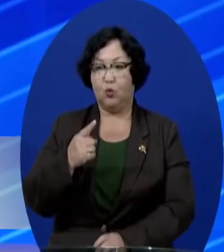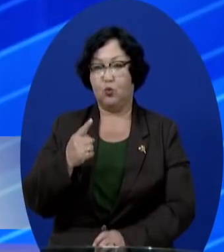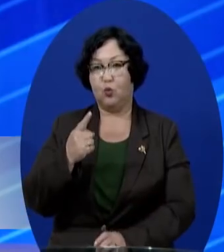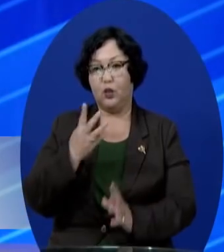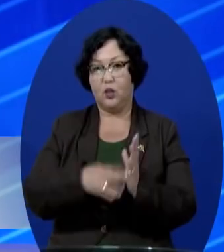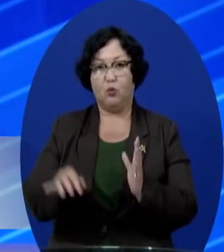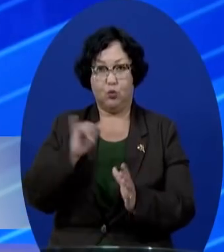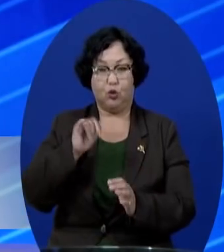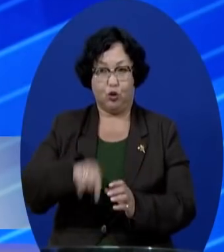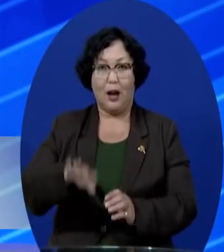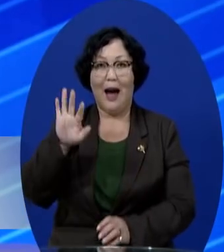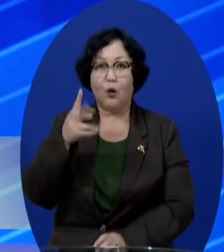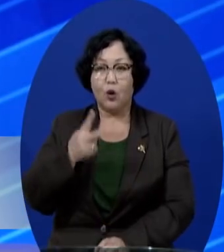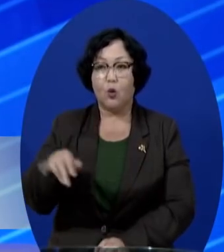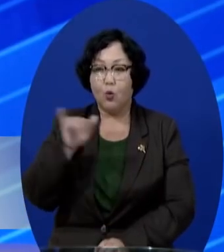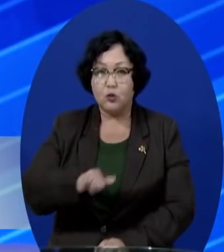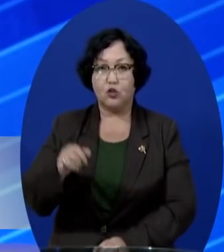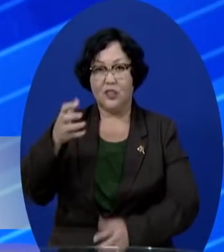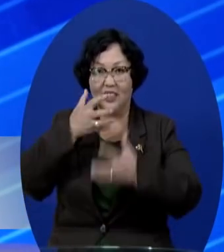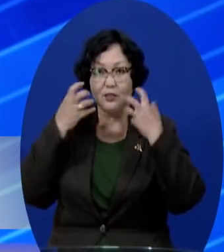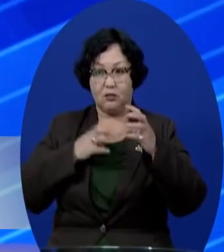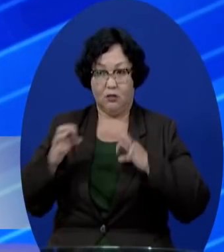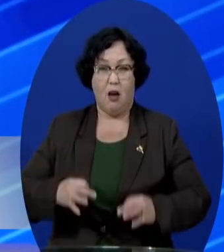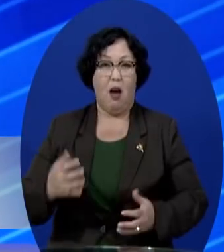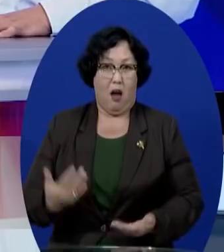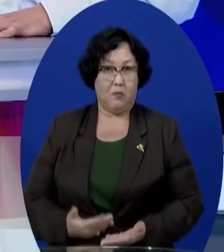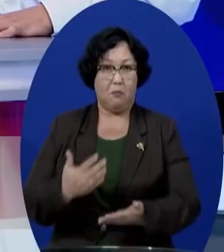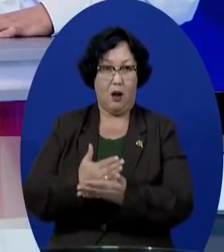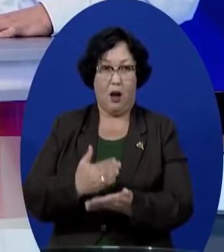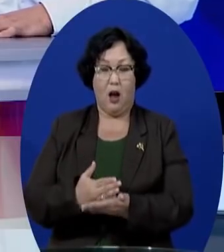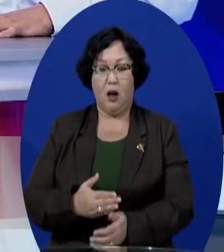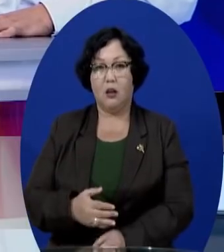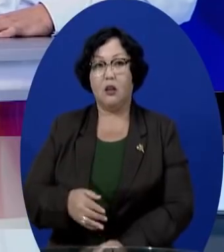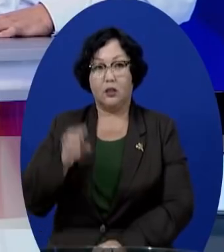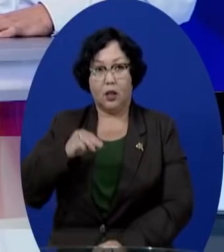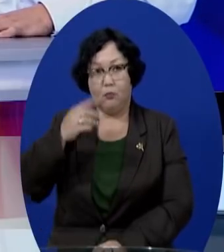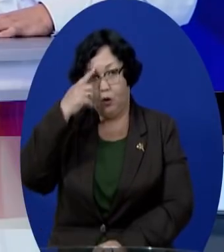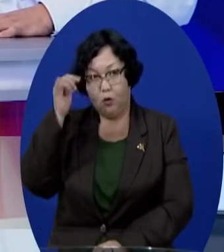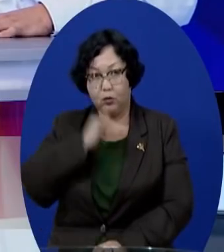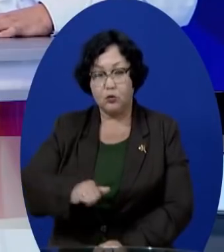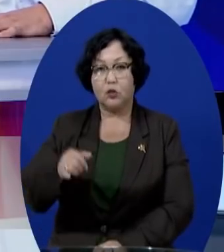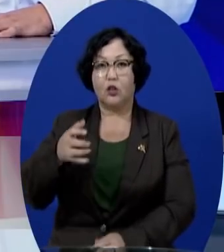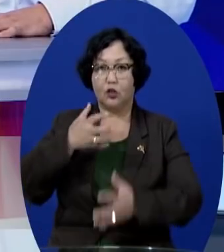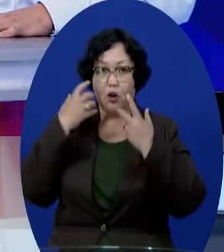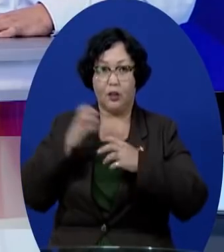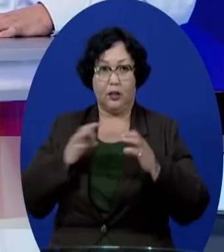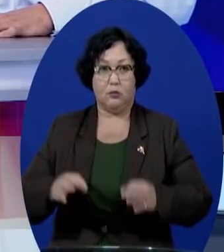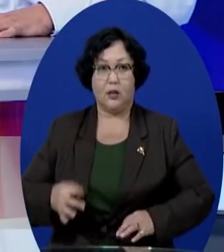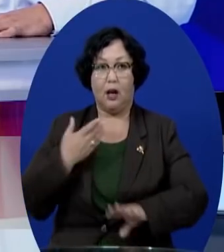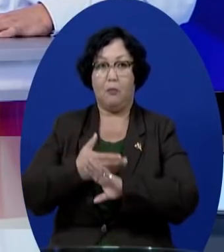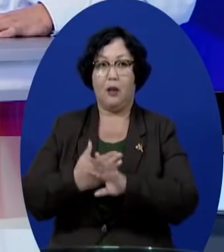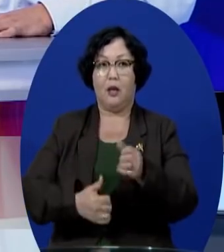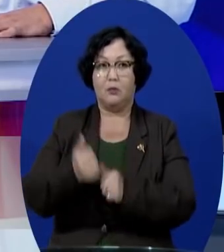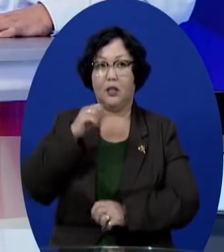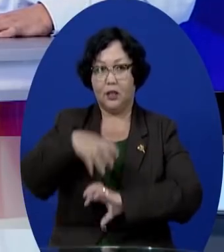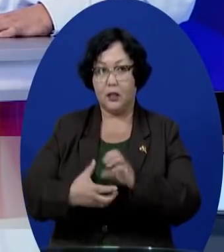ирвс байна гэж байна. За, манайх бол сүүлийн үед бол цогор ирвсийн хамгаалалаараа амжилттай яваа улс байна. За, дэлхийн байгаль